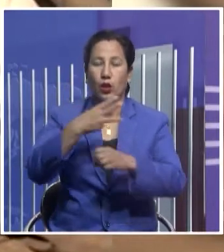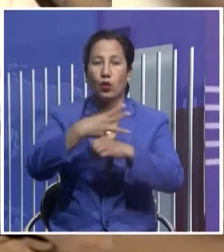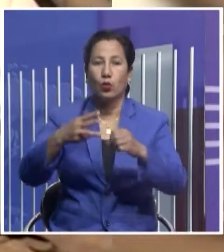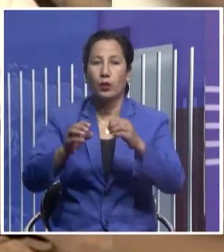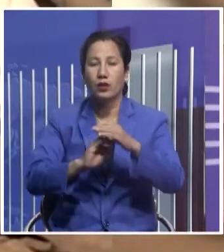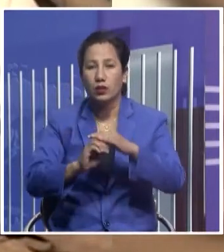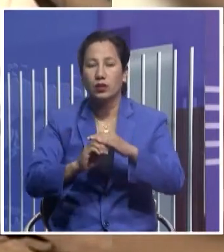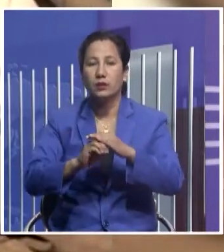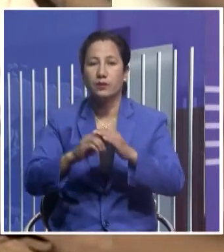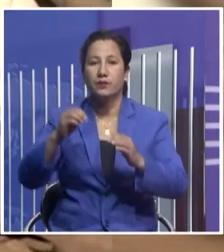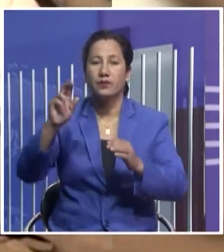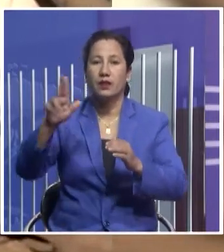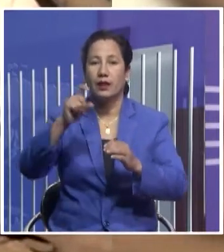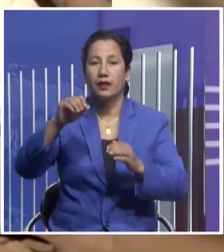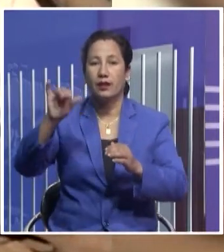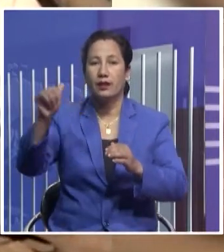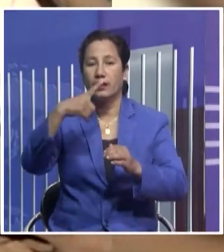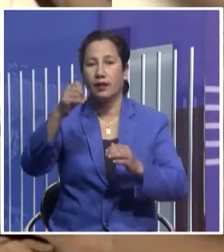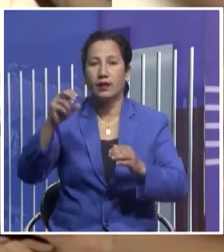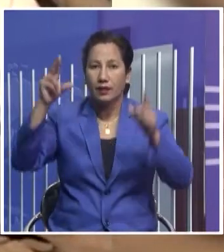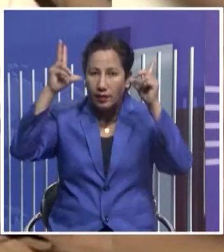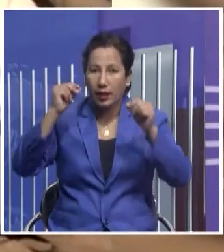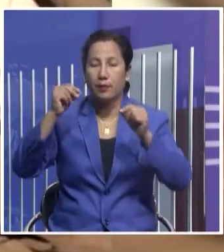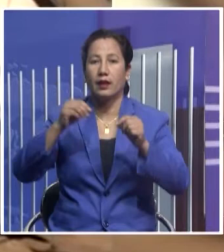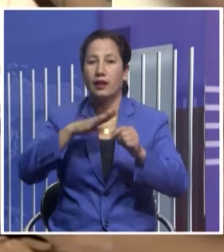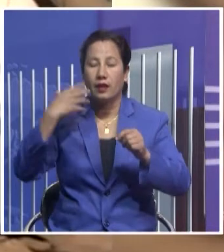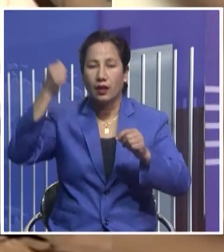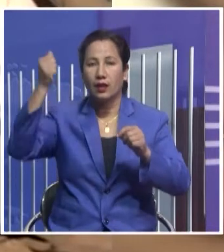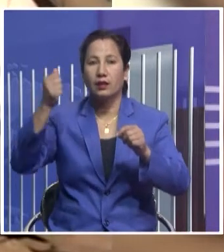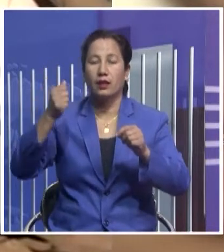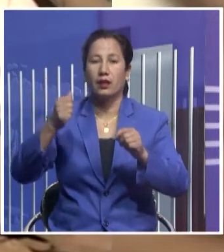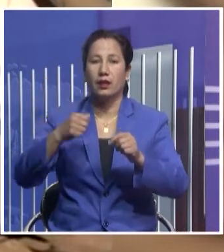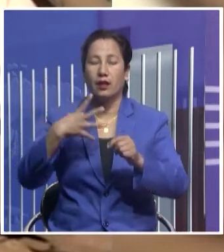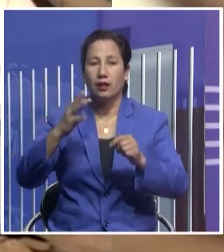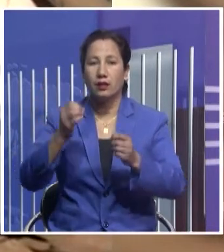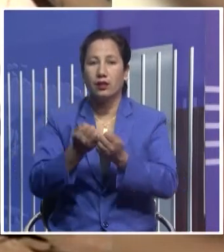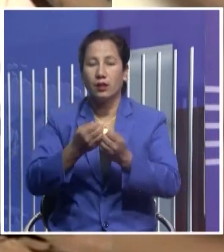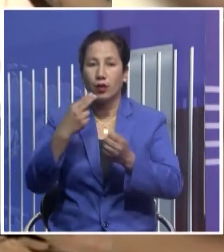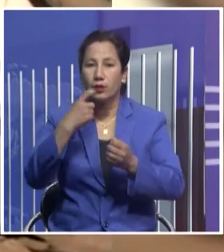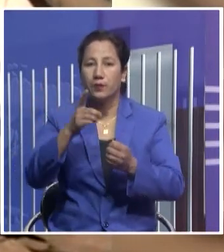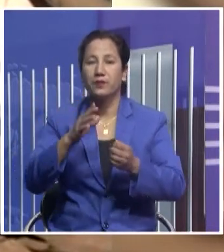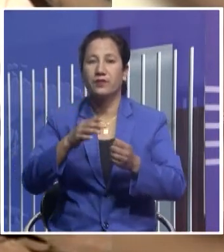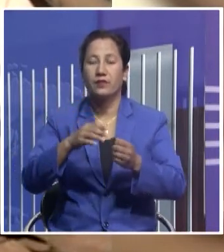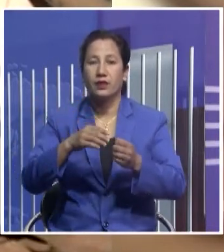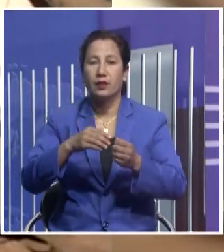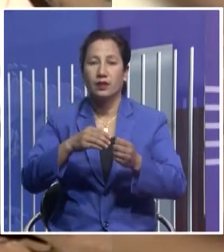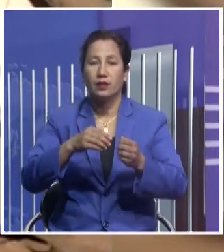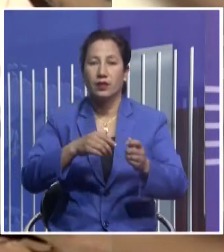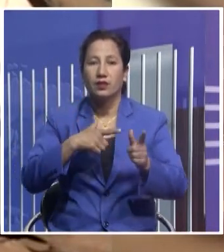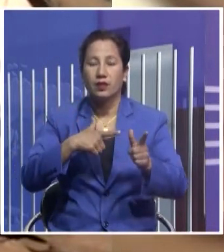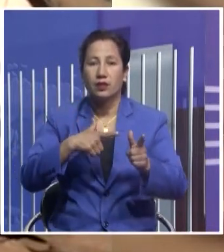इन्द्रबहादुर कार्कीले डेकेन्द्र थापा हत्या प्रकरणको मुल्तवी लगतकट्टा भएको बताउनुभयो सशस्त्र युद्धका